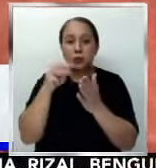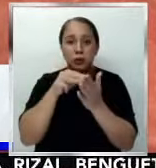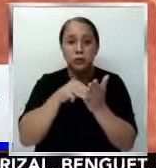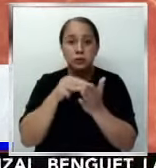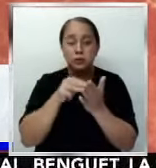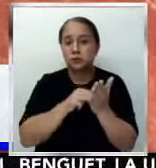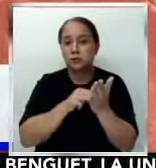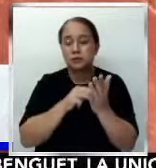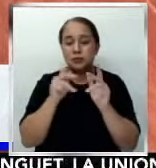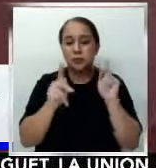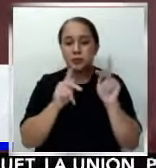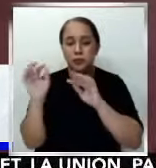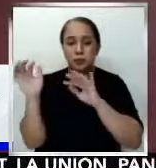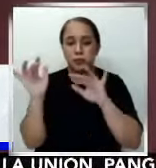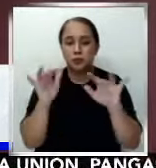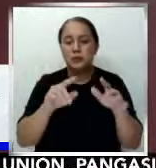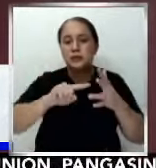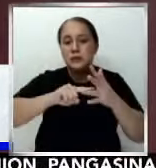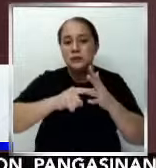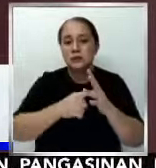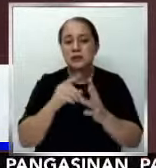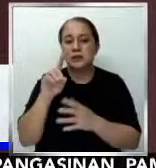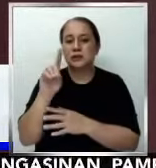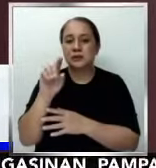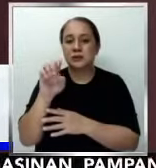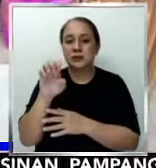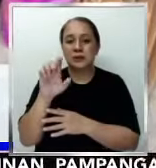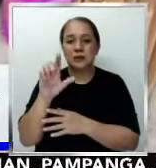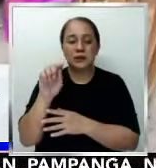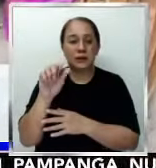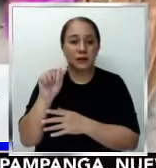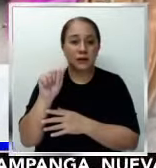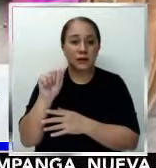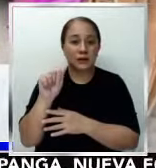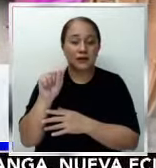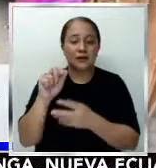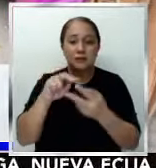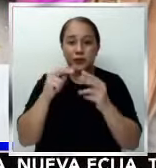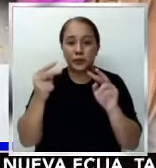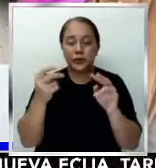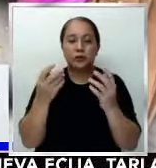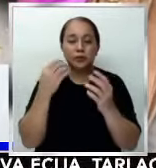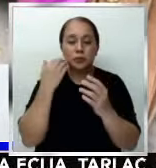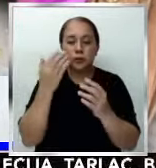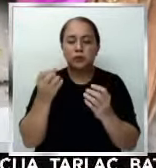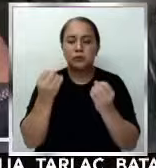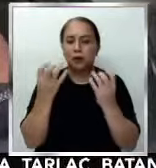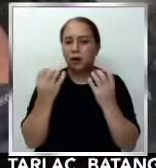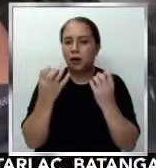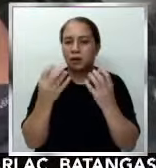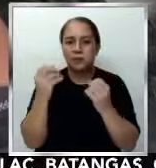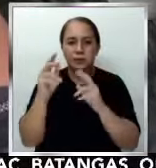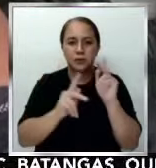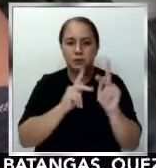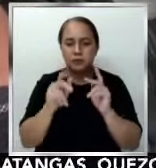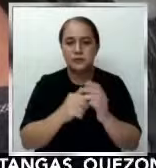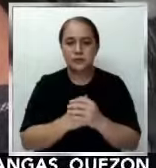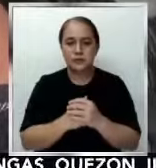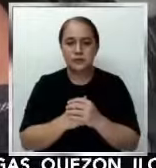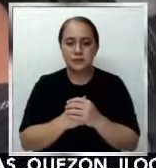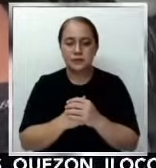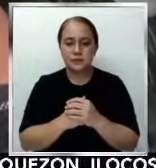at sinasabing mitsa ng Delta variant surge sa India na ikinamatay ng libo-libong katao. Maki Pulido